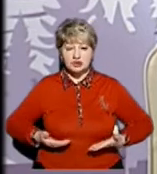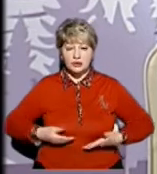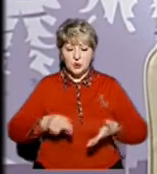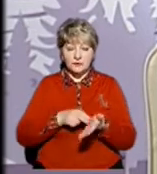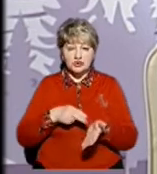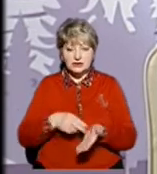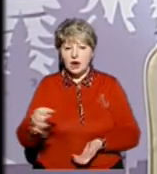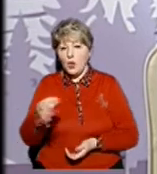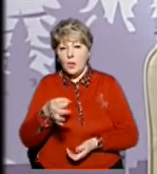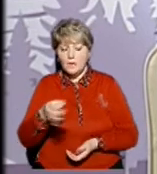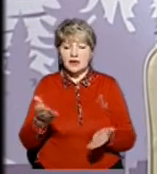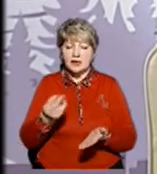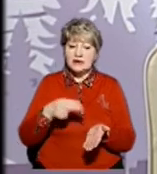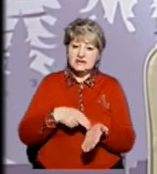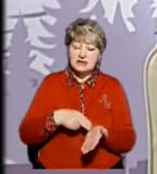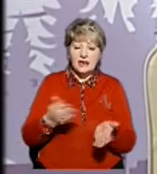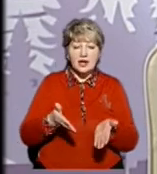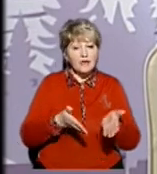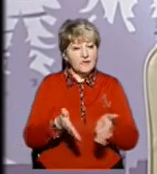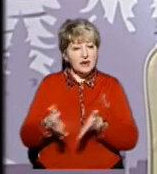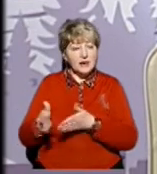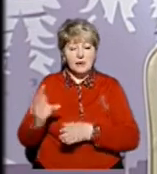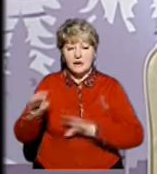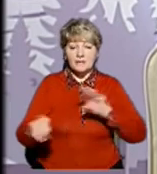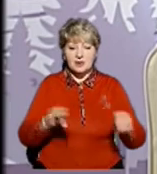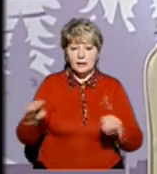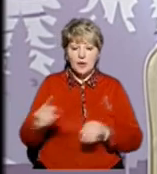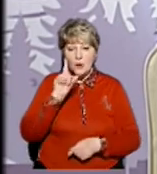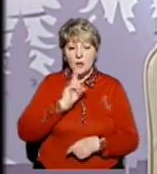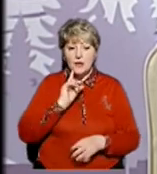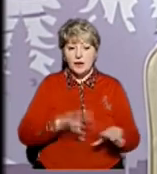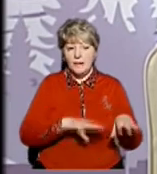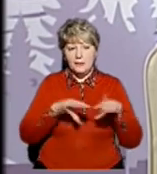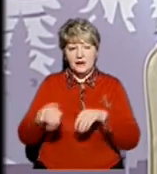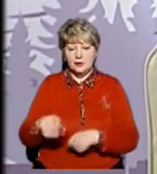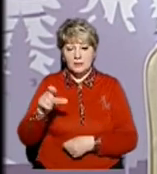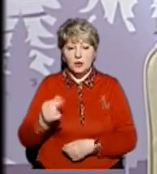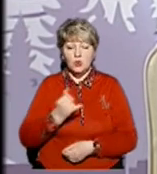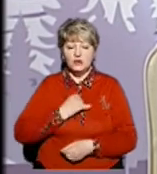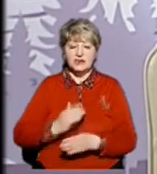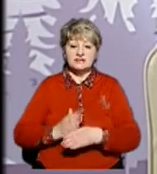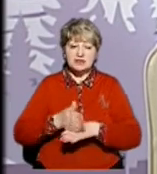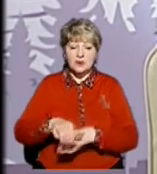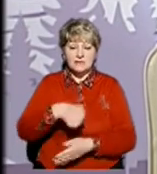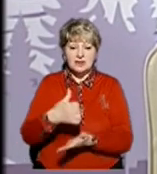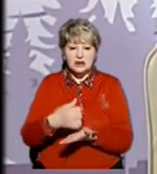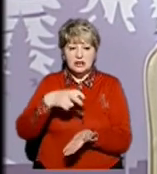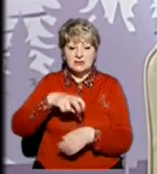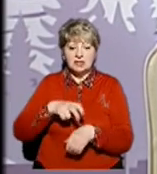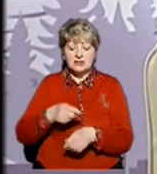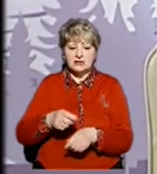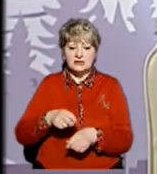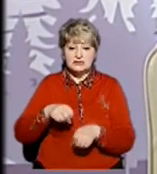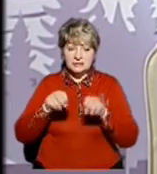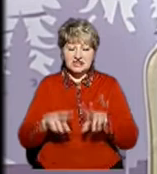та в області, які ціни та які варіанти по поселенню для тимчасово переміщених осіб. У нас в гостях головна спеціалістка